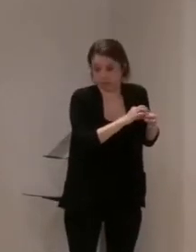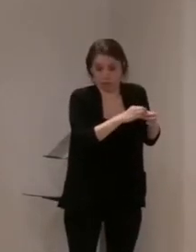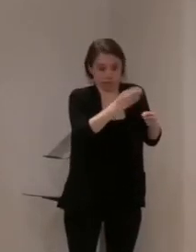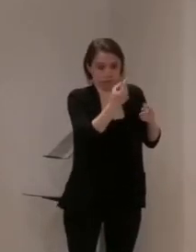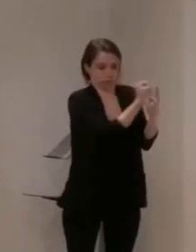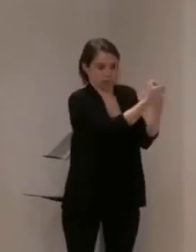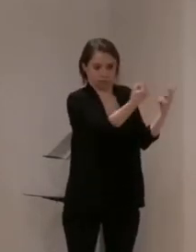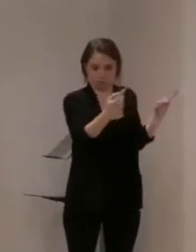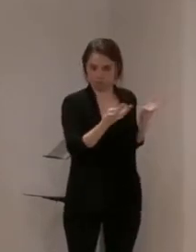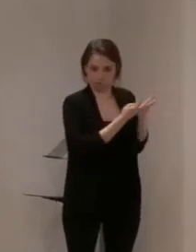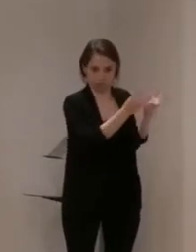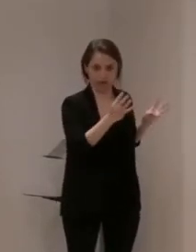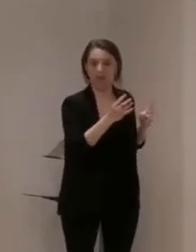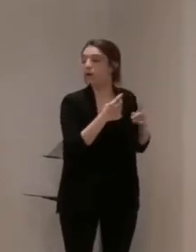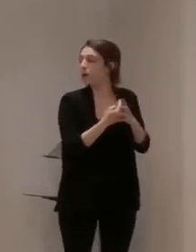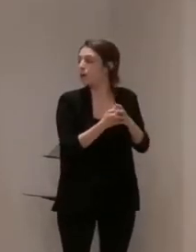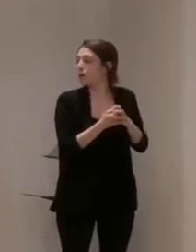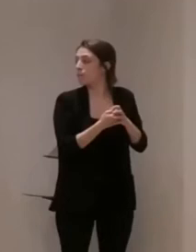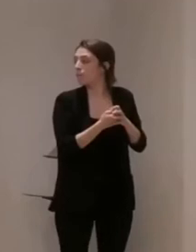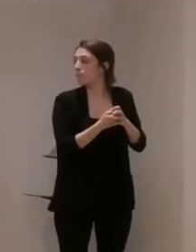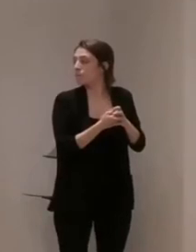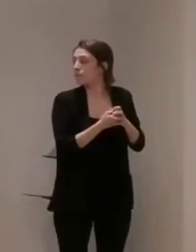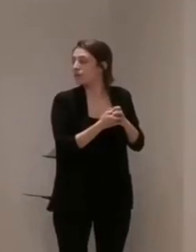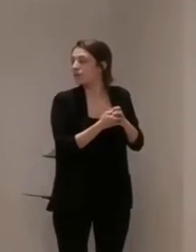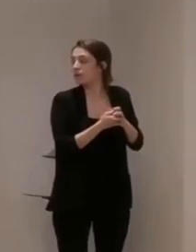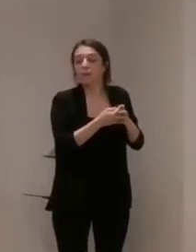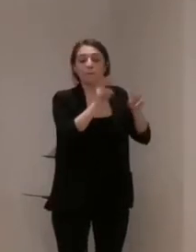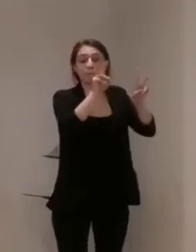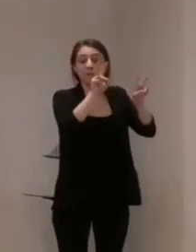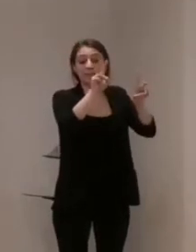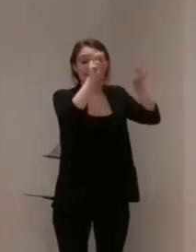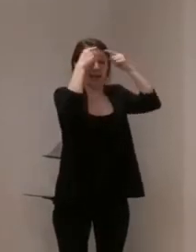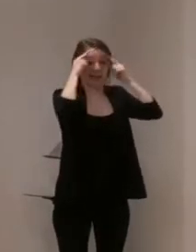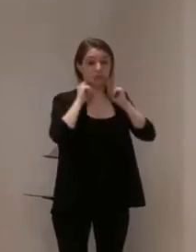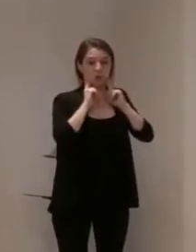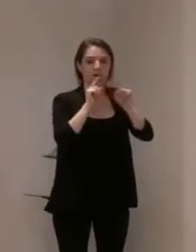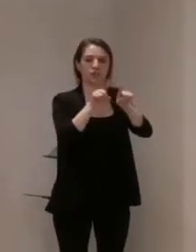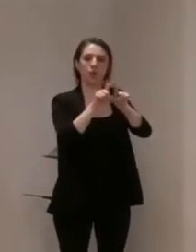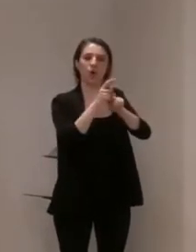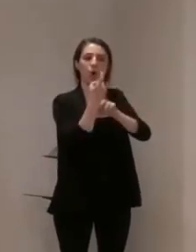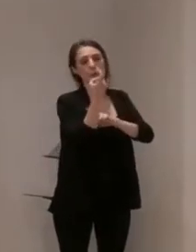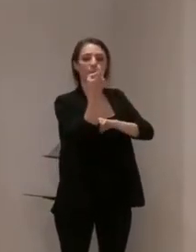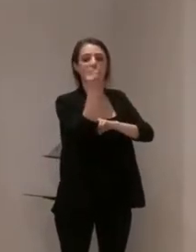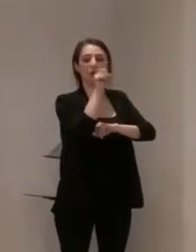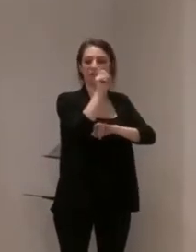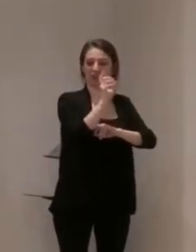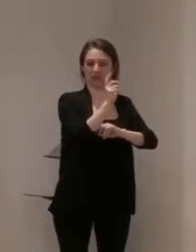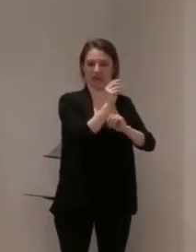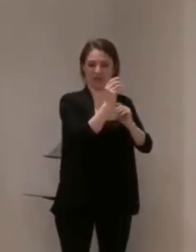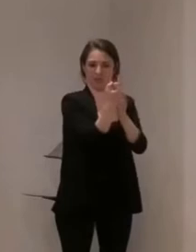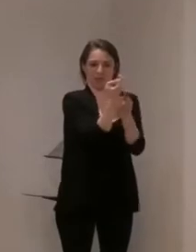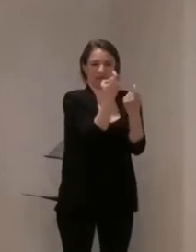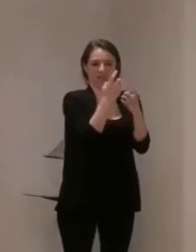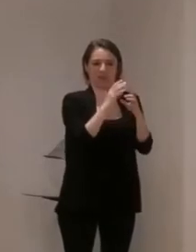aconseguir, mai. Per què? Perquè com que les havien de reeducar, nosaltres era una